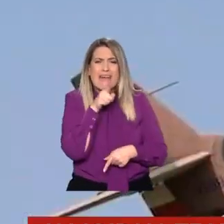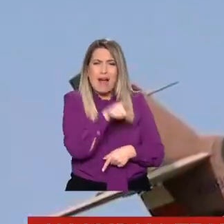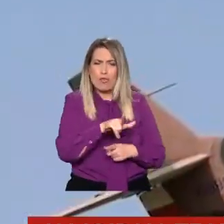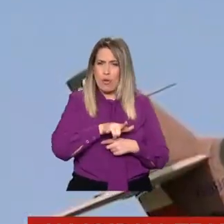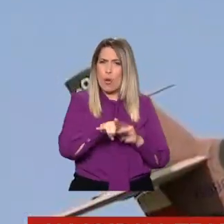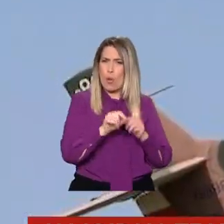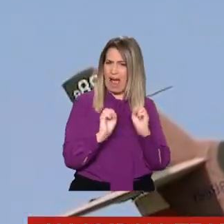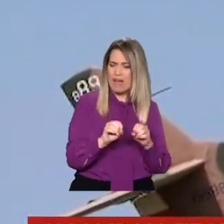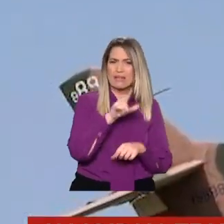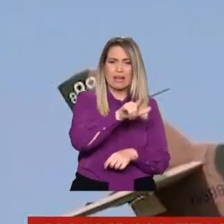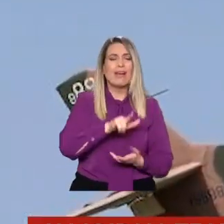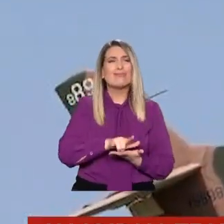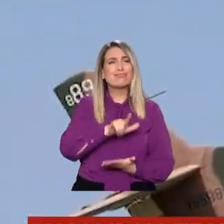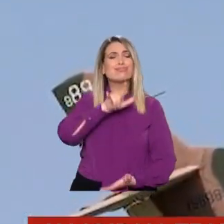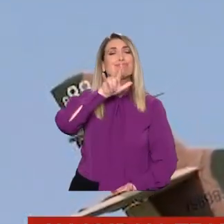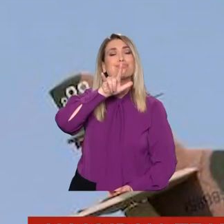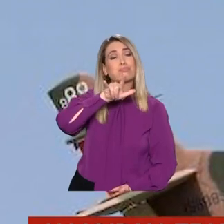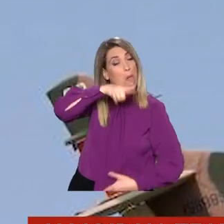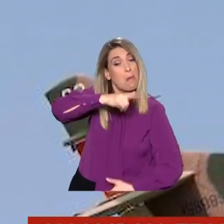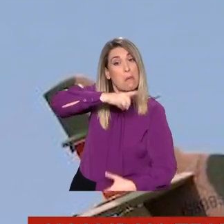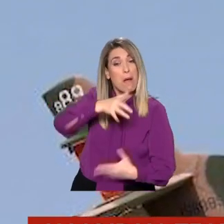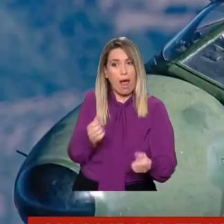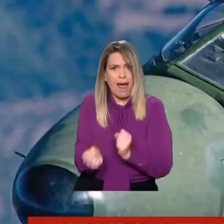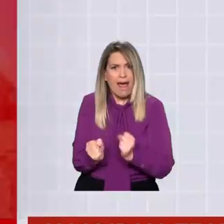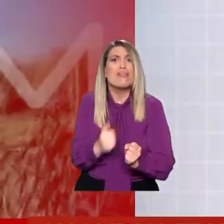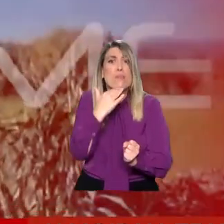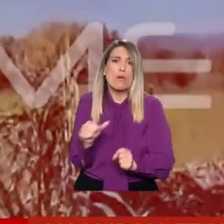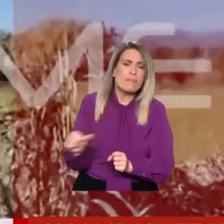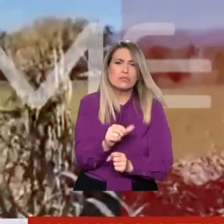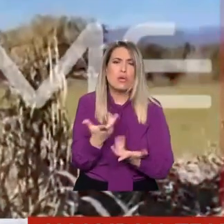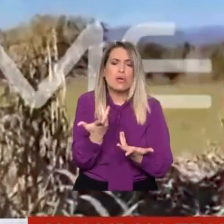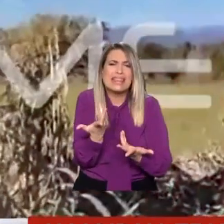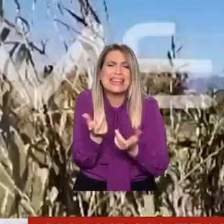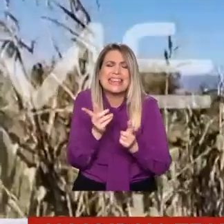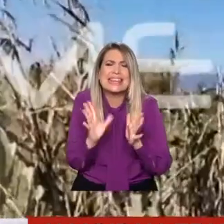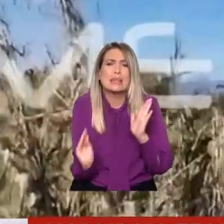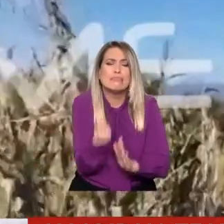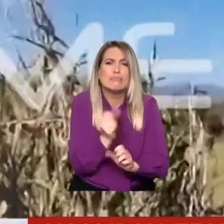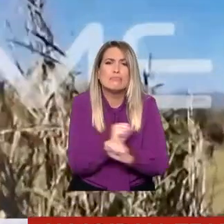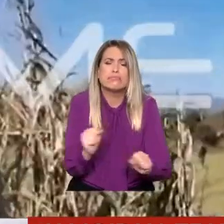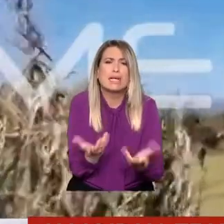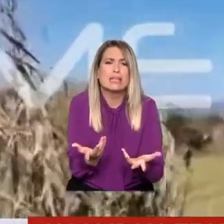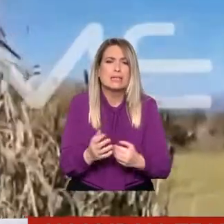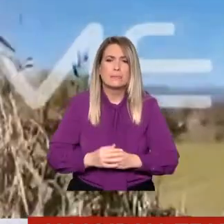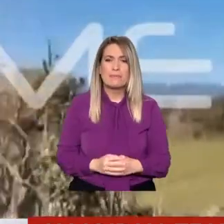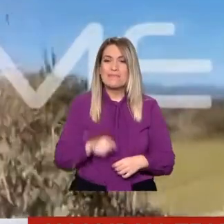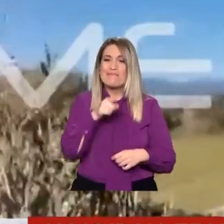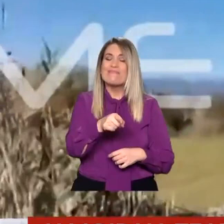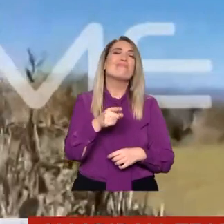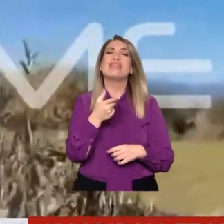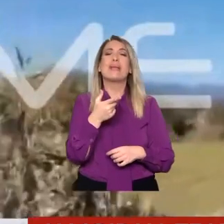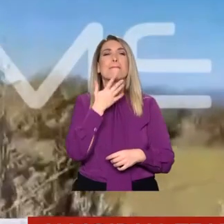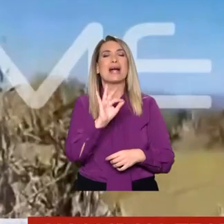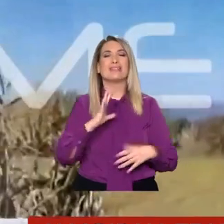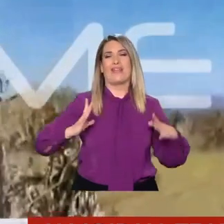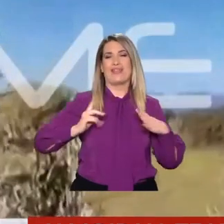άρχισε να χάνει ύψος, με τον έμπειρο πιλότο να μην μπορεί να το επαναφέρει. Ήταν η τελευταία του πτήση, προσγειωνόταν και άφηνε το αεροπλάνο αυτό για